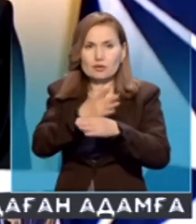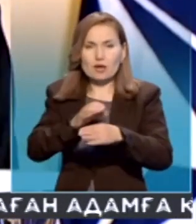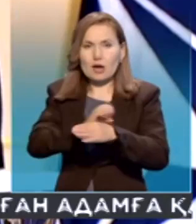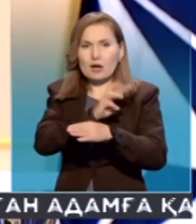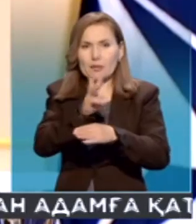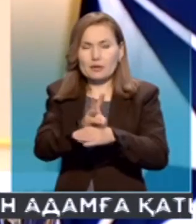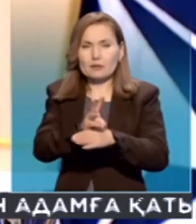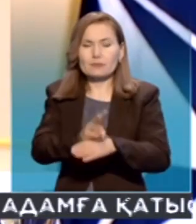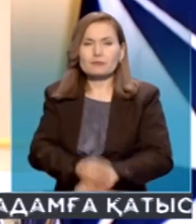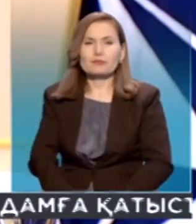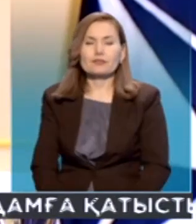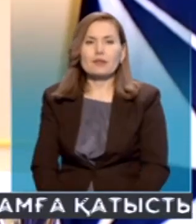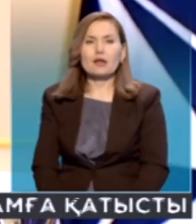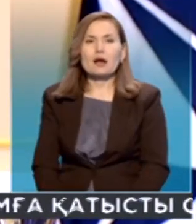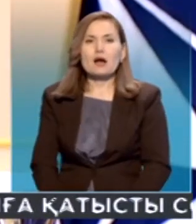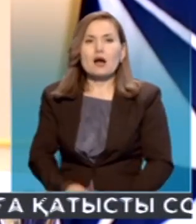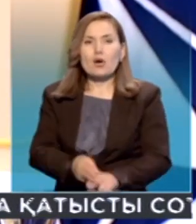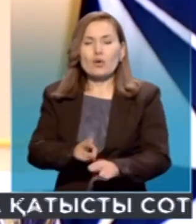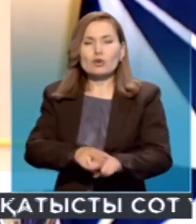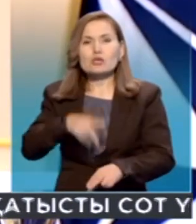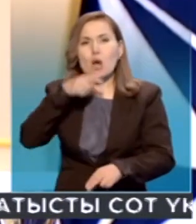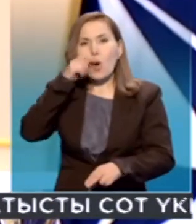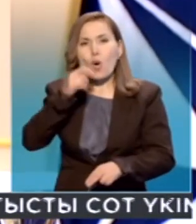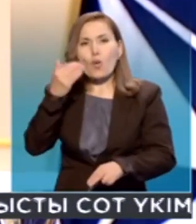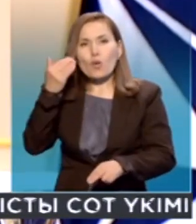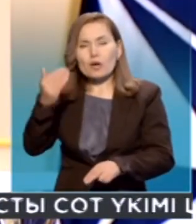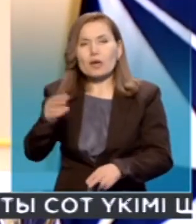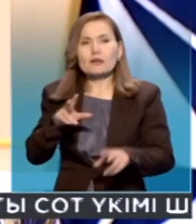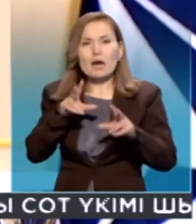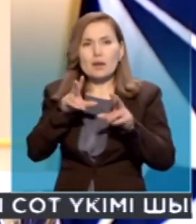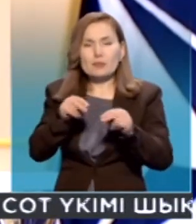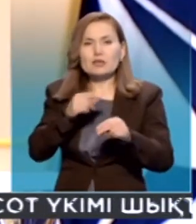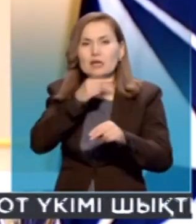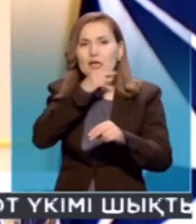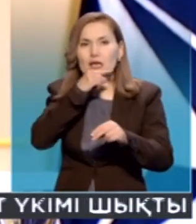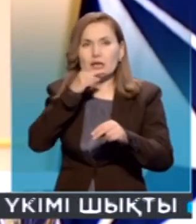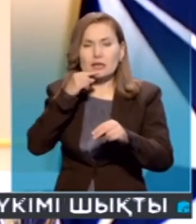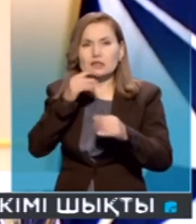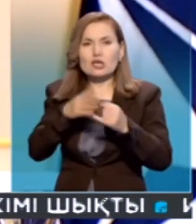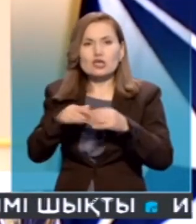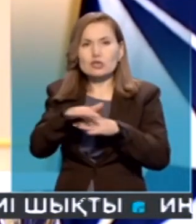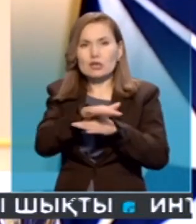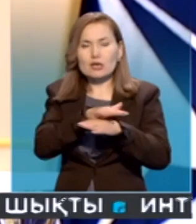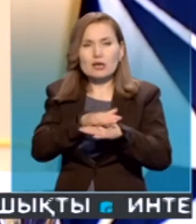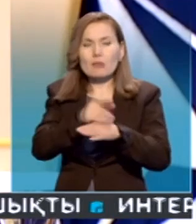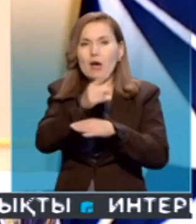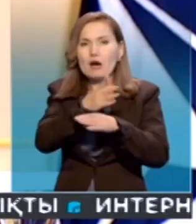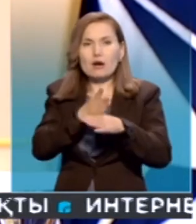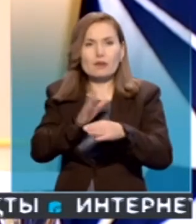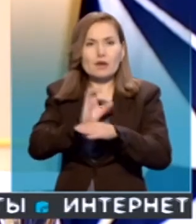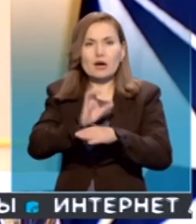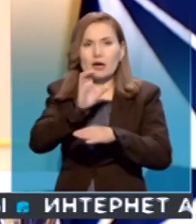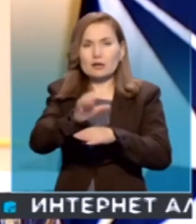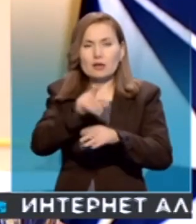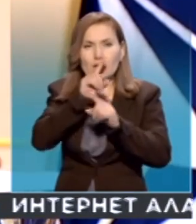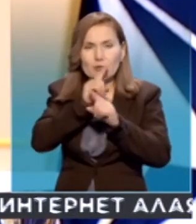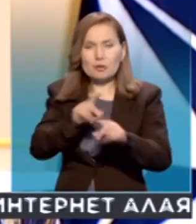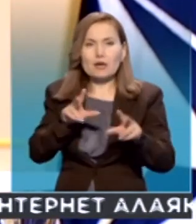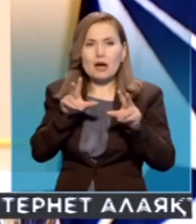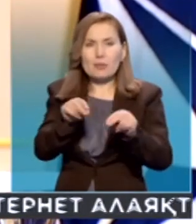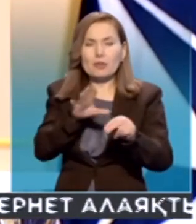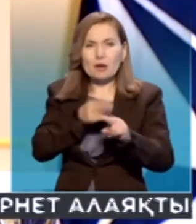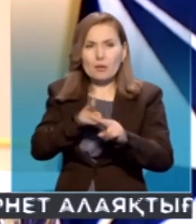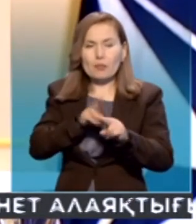Украиндар бұл жүйемен Ресей аумағын нысанаға алмауға кепілдік беріп отыр. Украина мен ақштың одақтастарымыз бен серіктестеріміздің